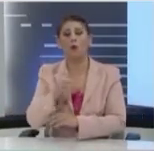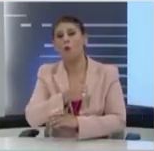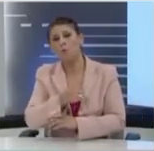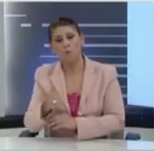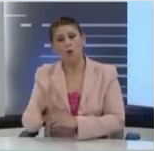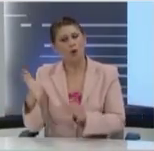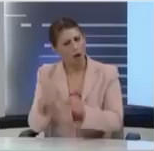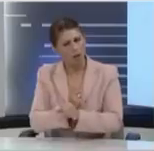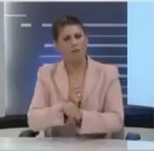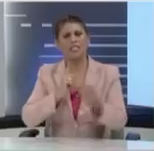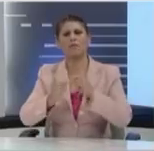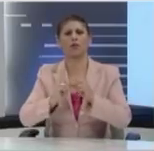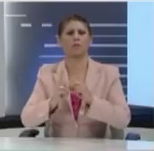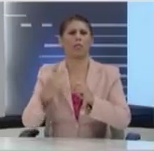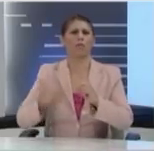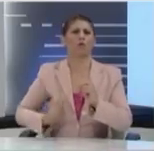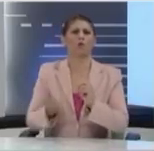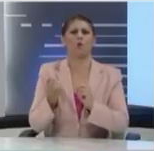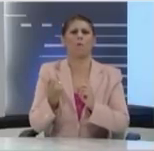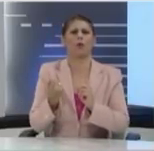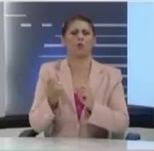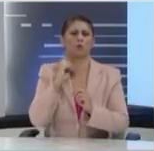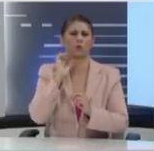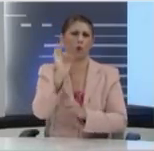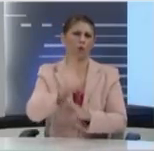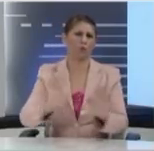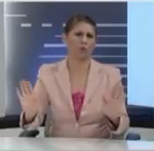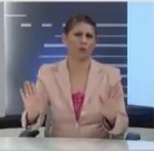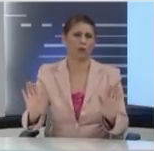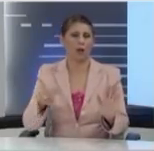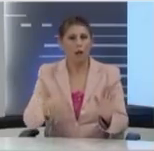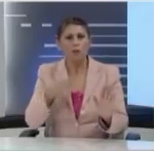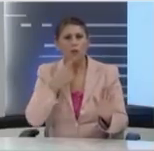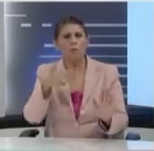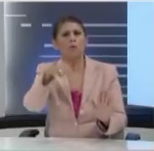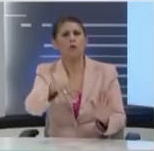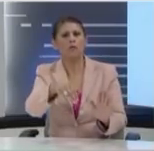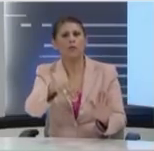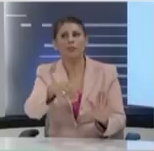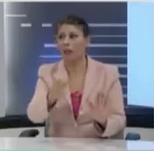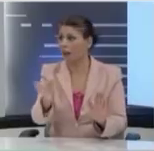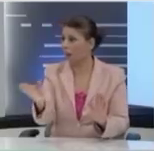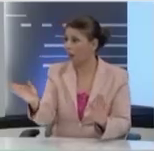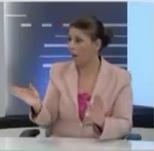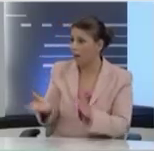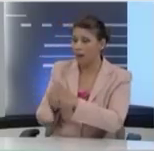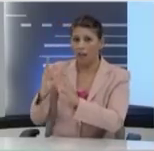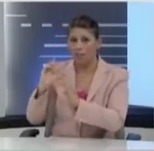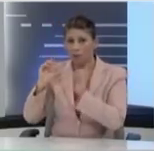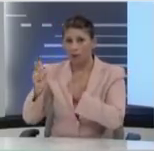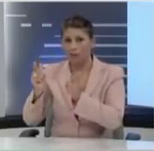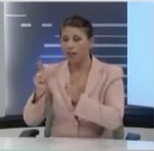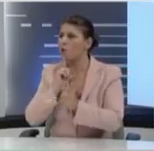να πιάνουν τους συμφωνημένους δημοσιονομικούς στόχους. Είπε δηλαδή τα αυτονόητα, αλλά εσάς μάλλον σας τσίπησε